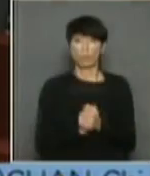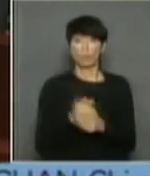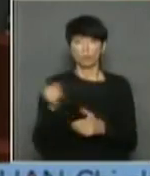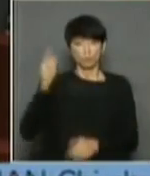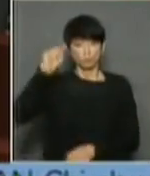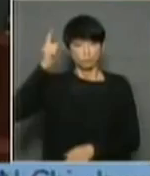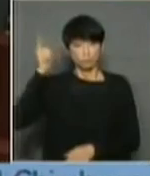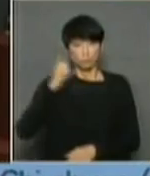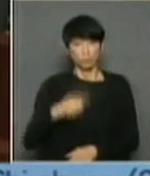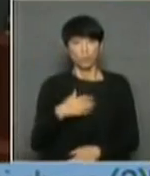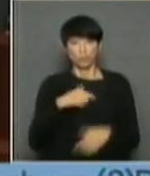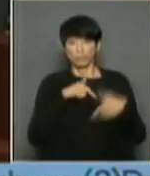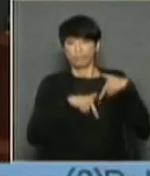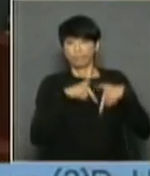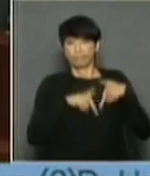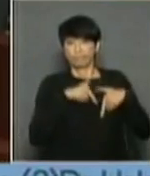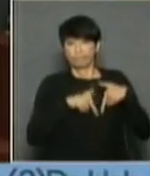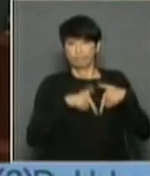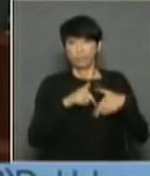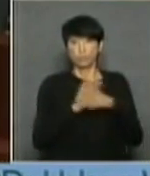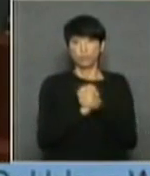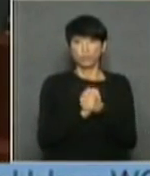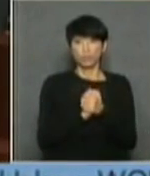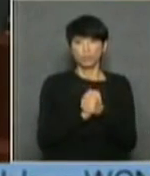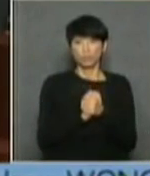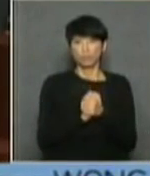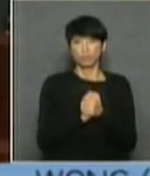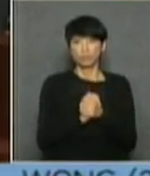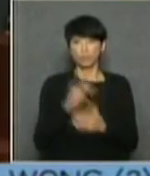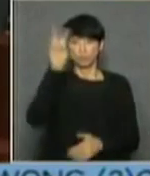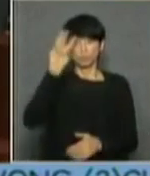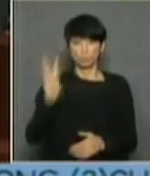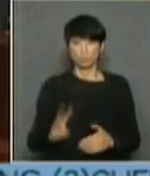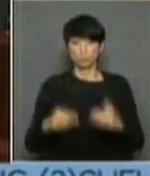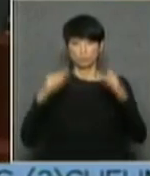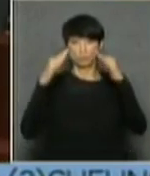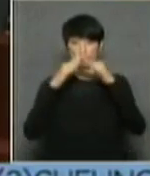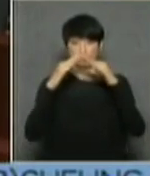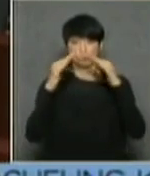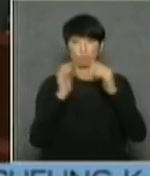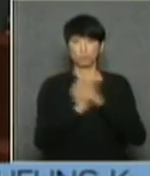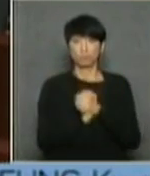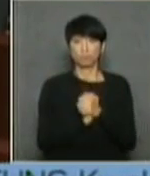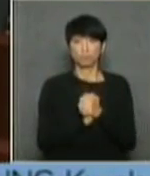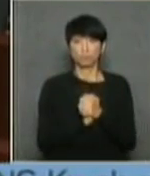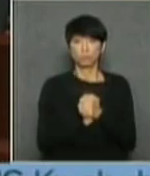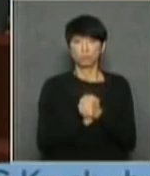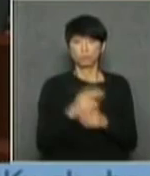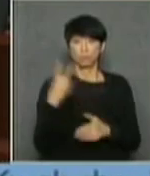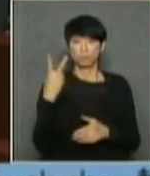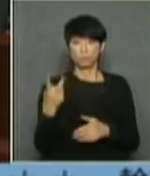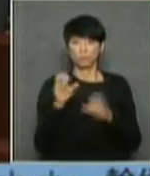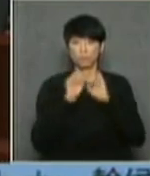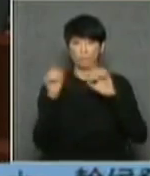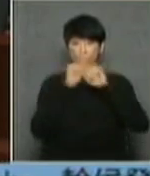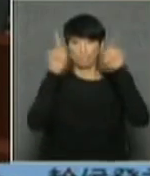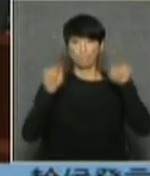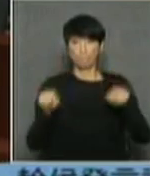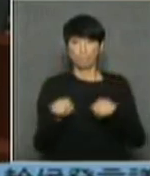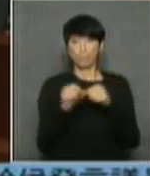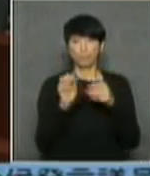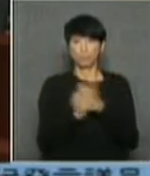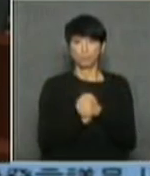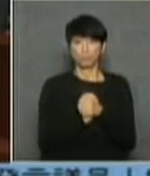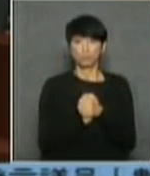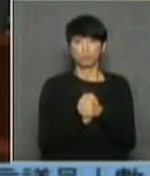是忐忑不安度日。现时水务处和房委会的两份报告呢，虽然只是